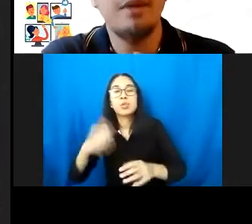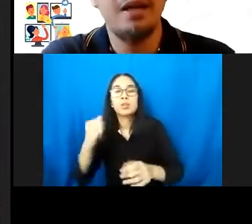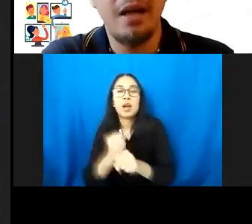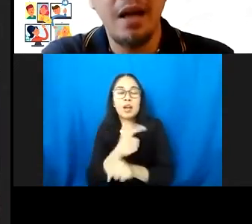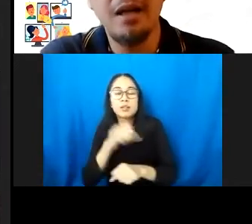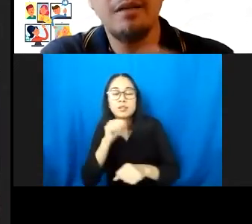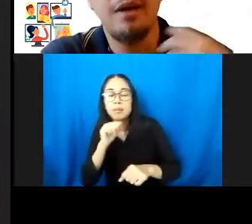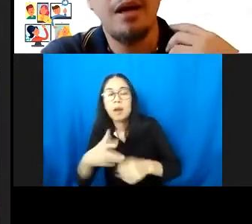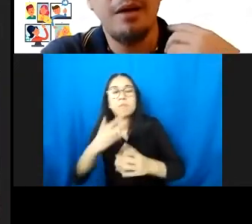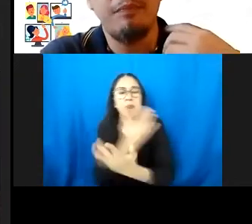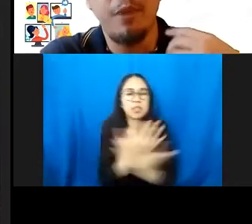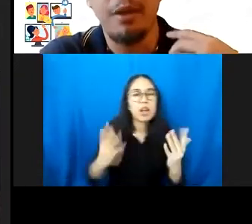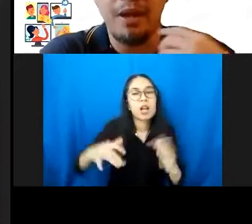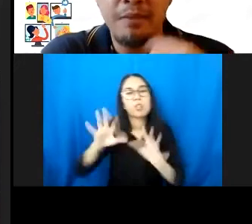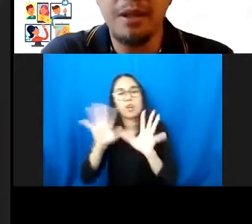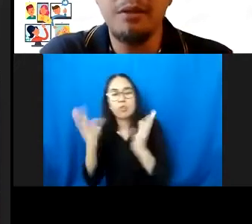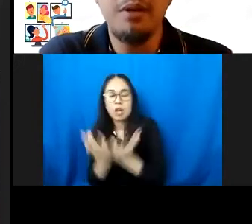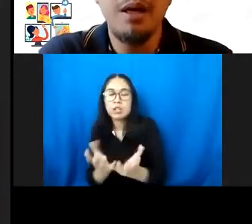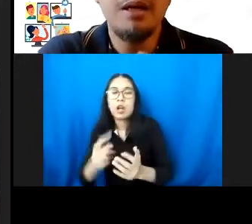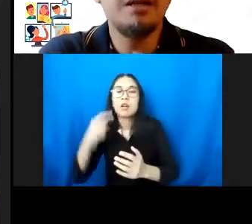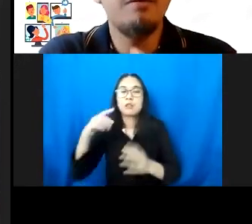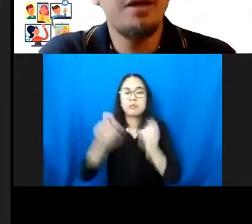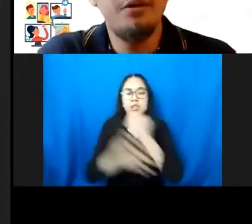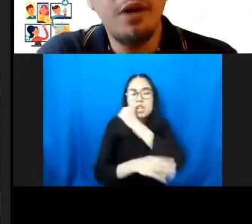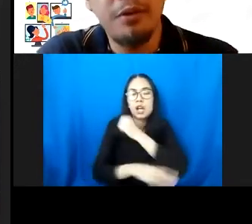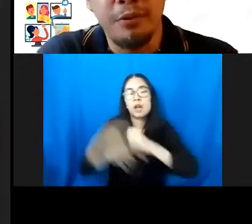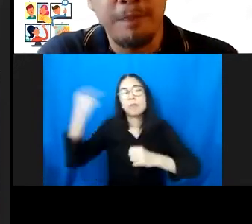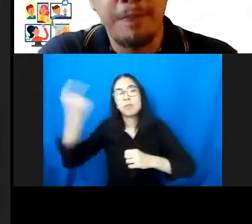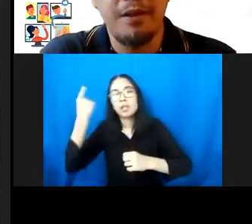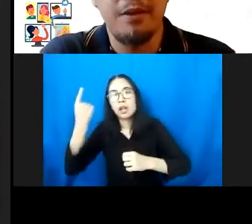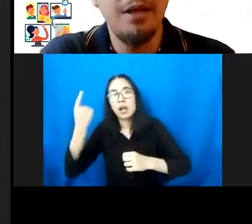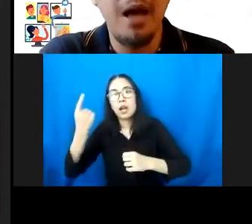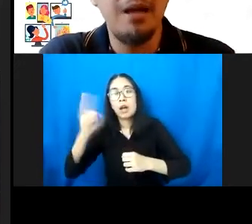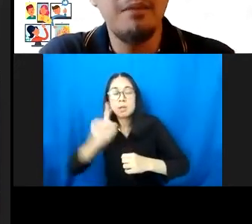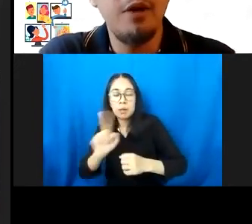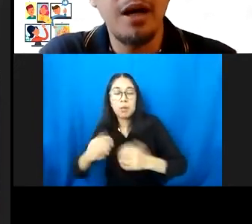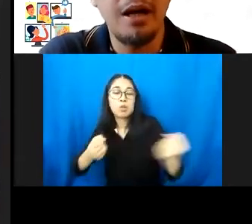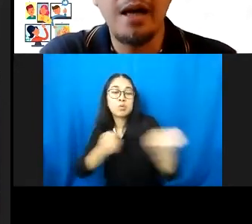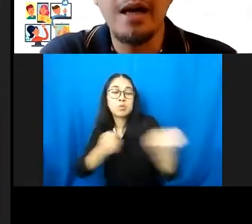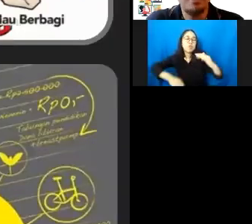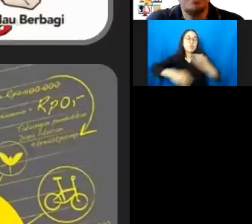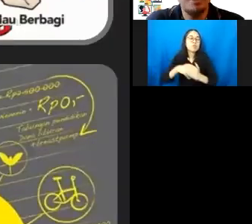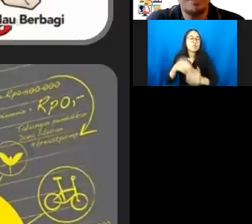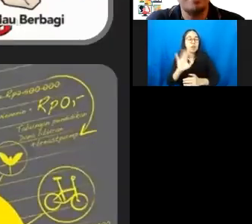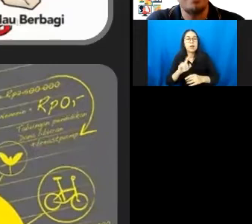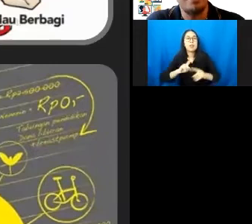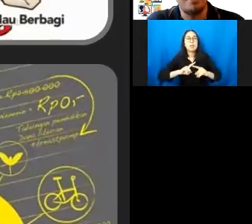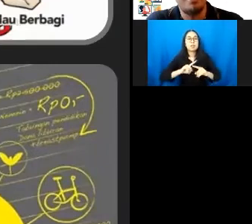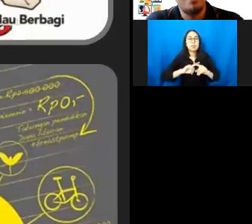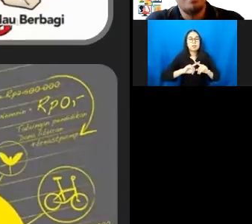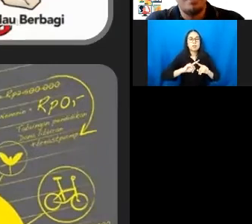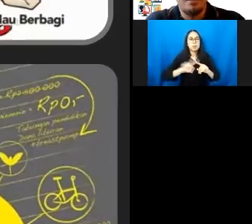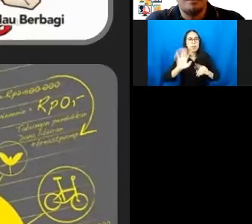masyarakat, sebagai negara, sebagai pemerintah begitu yang tidak memberikan dukungan penuh. Gitu. Jadi nggak ada ibu yang gagal. Yang gagal itu kita